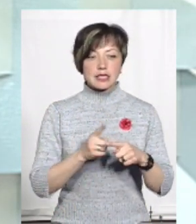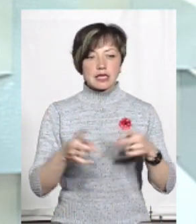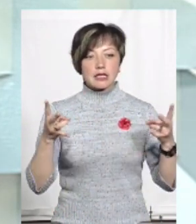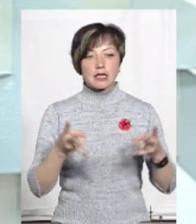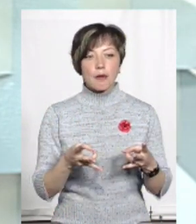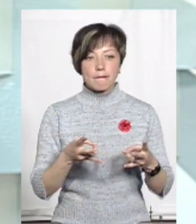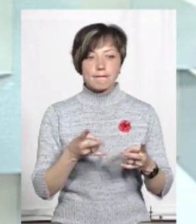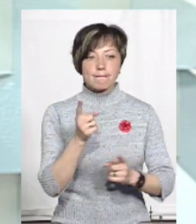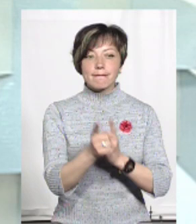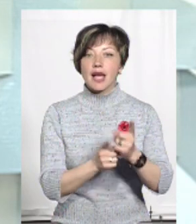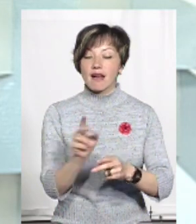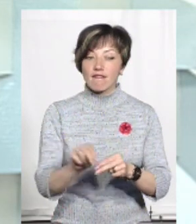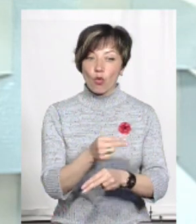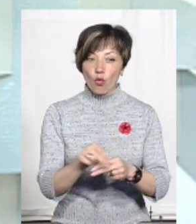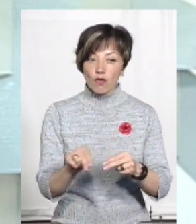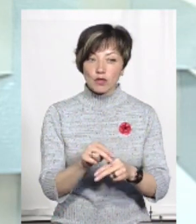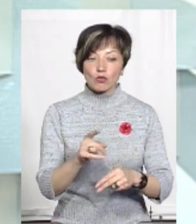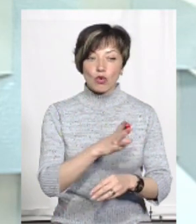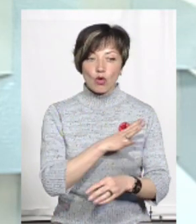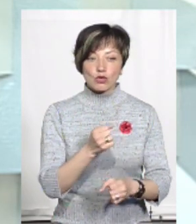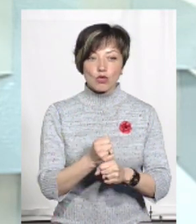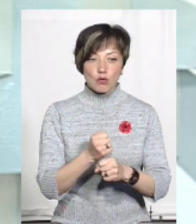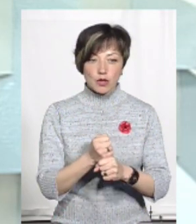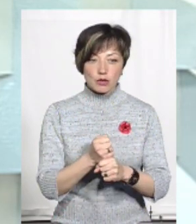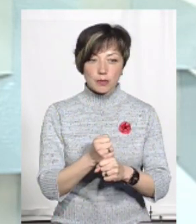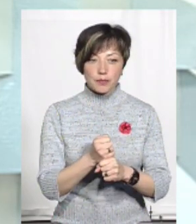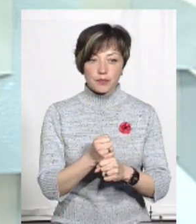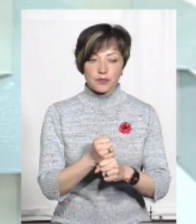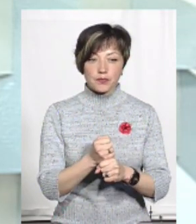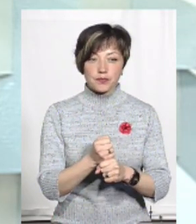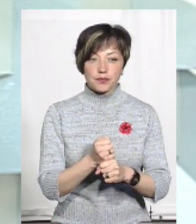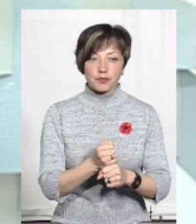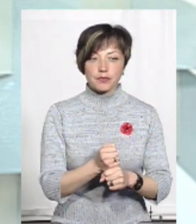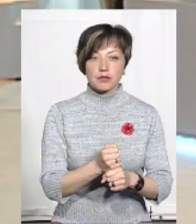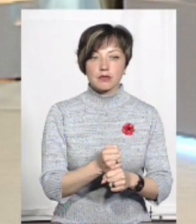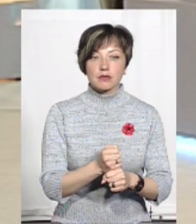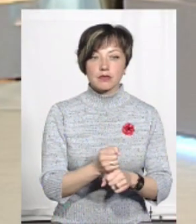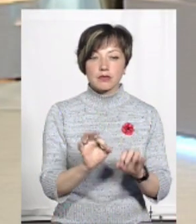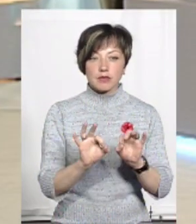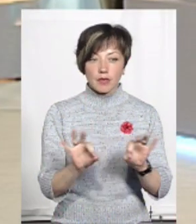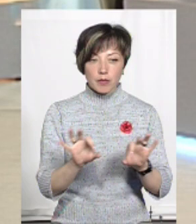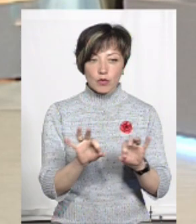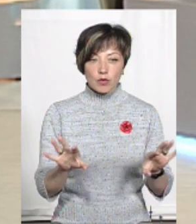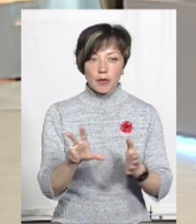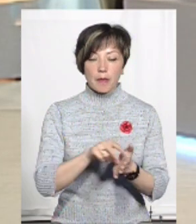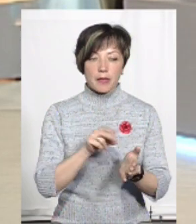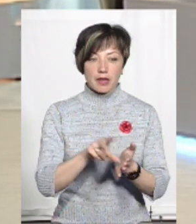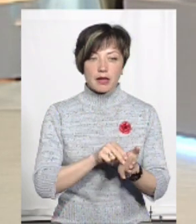треба перевиховувати, що, власне, було зроблено і проінтерпретовано мною,